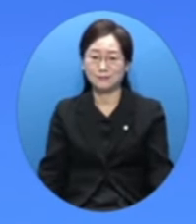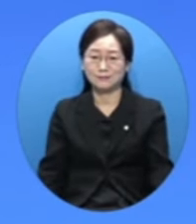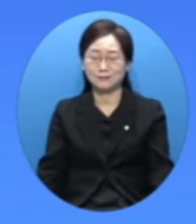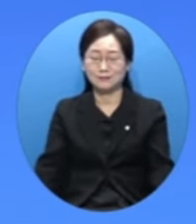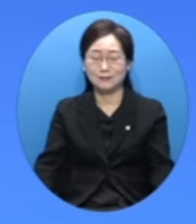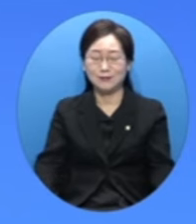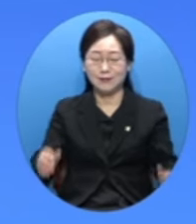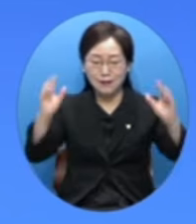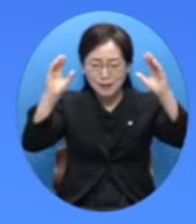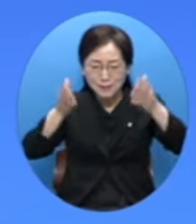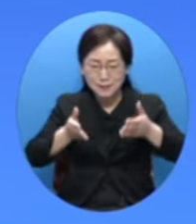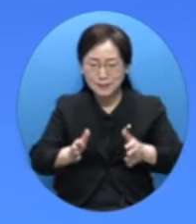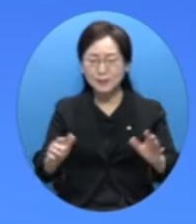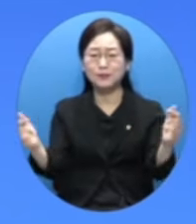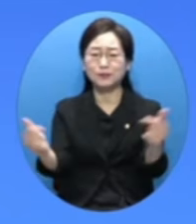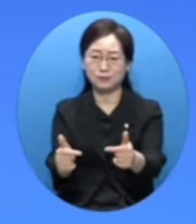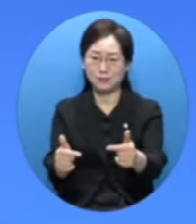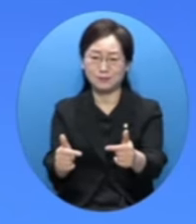저출생 문제입니다.